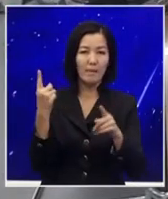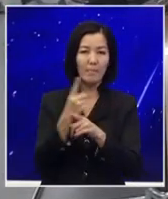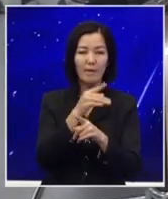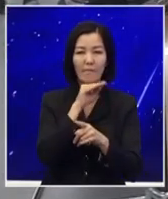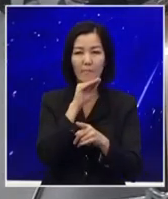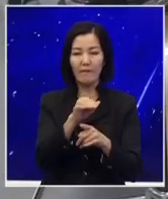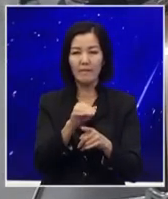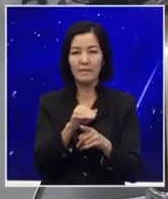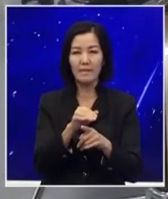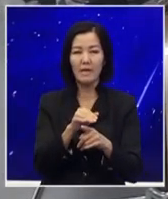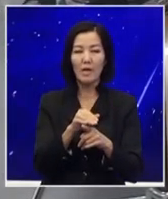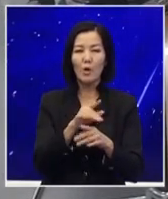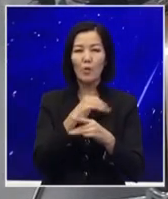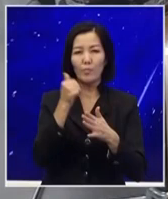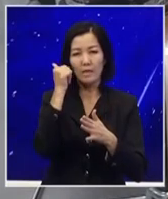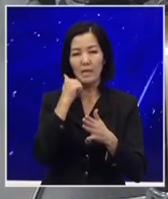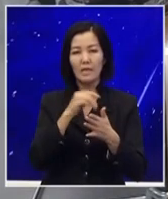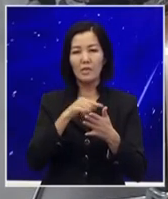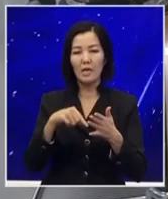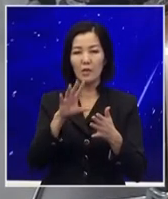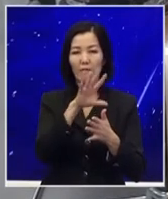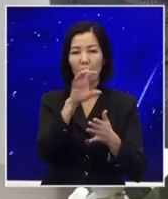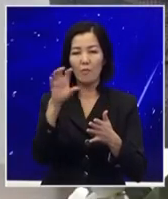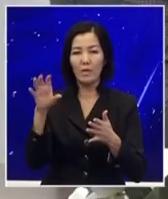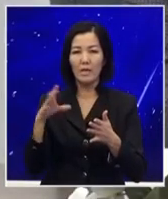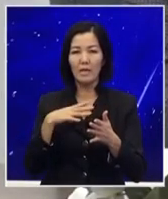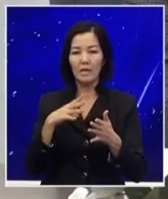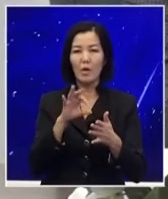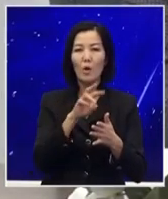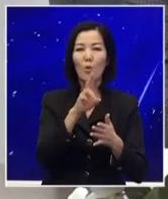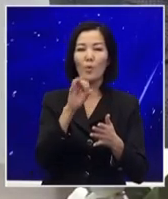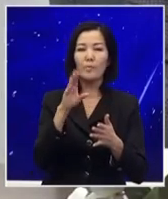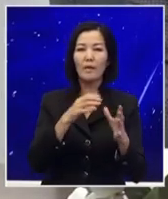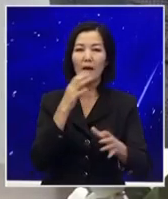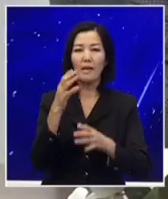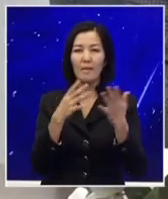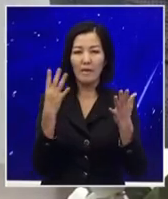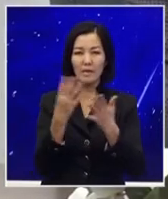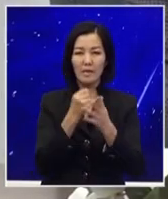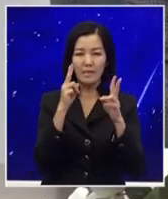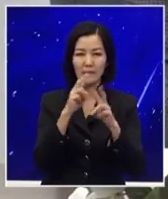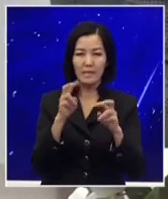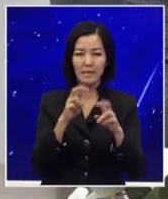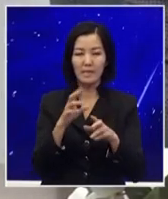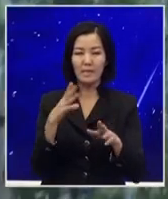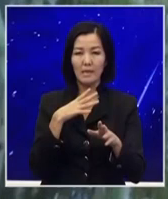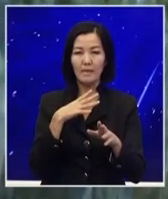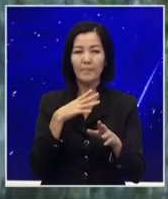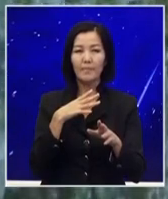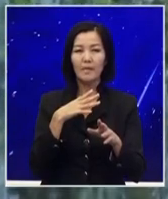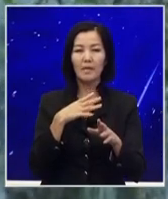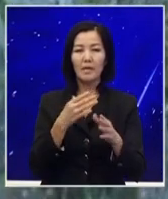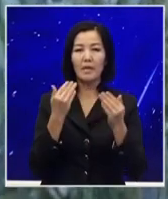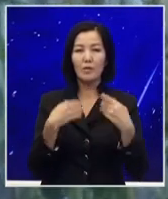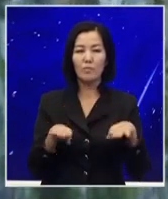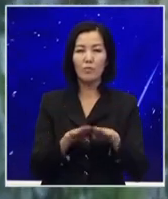аса жартас жазулары мен көне каллиграфиялық суреттердің шифрын оптика әлемі арқылы тапқаны тағы бір атанға жүк боларлық үлкен еңбек.